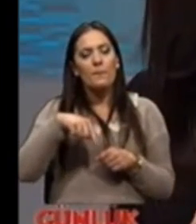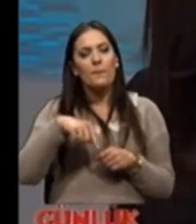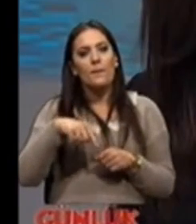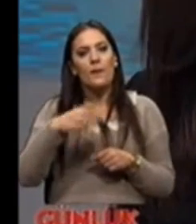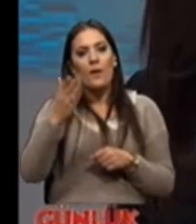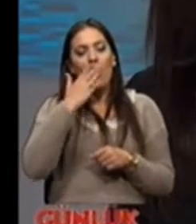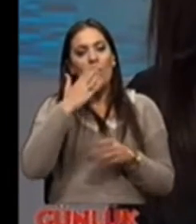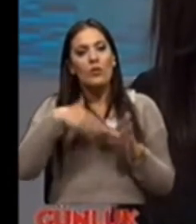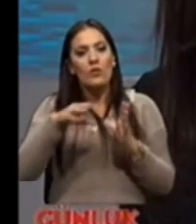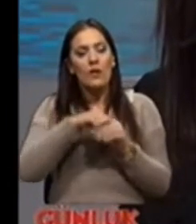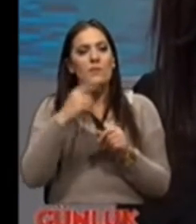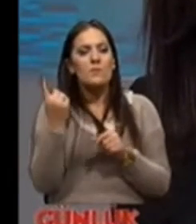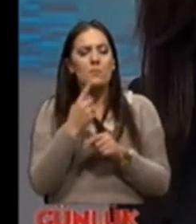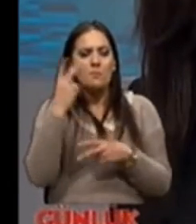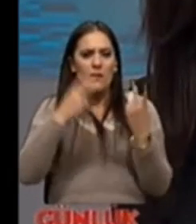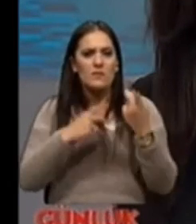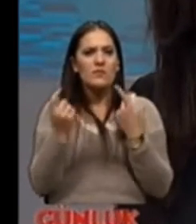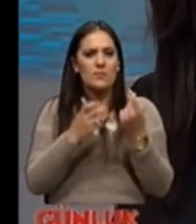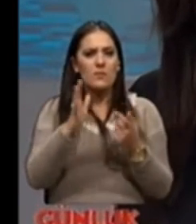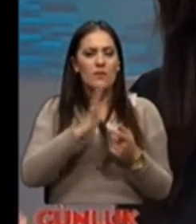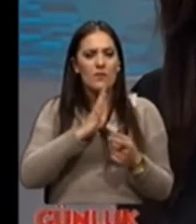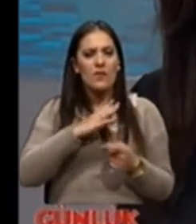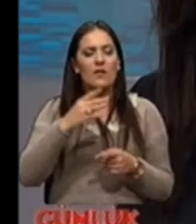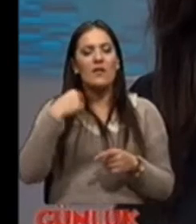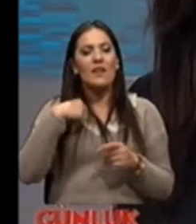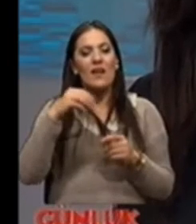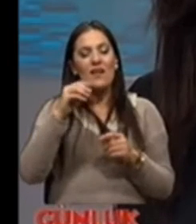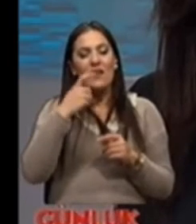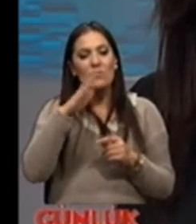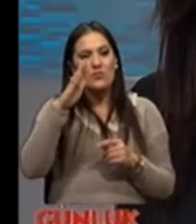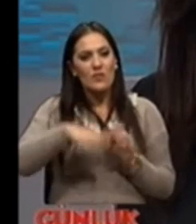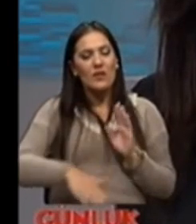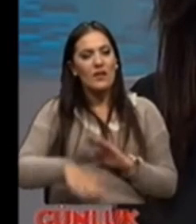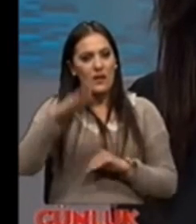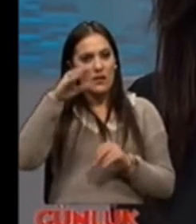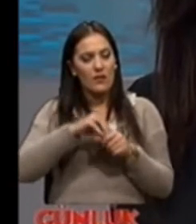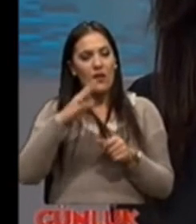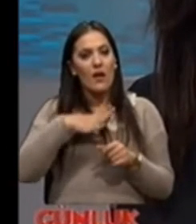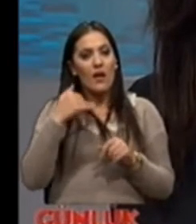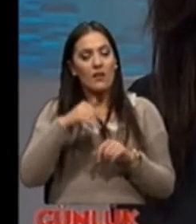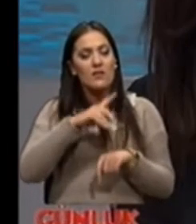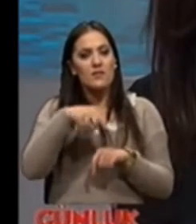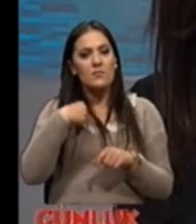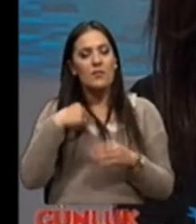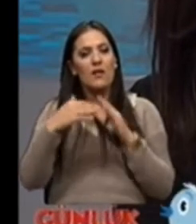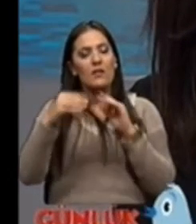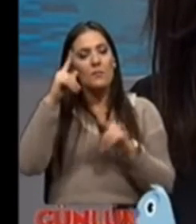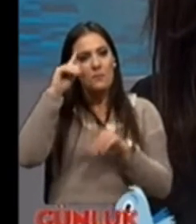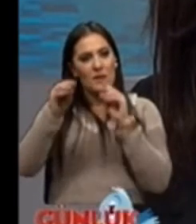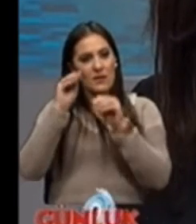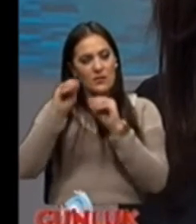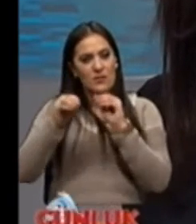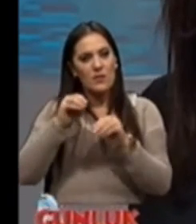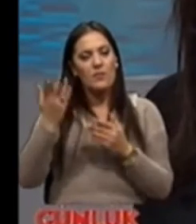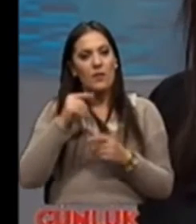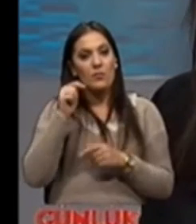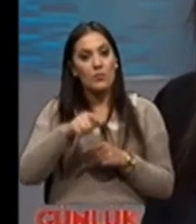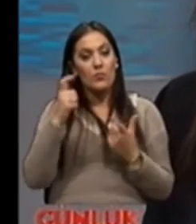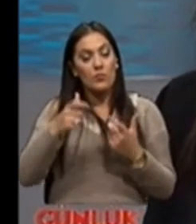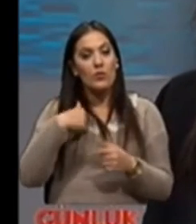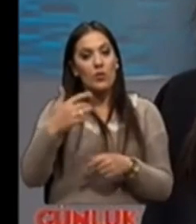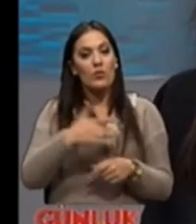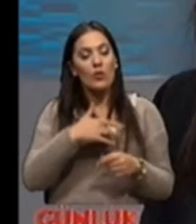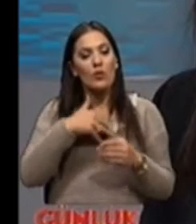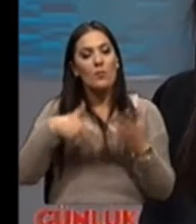da bir takım çalışmalar var. Çekirdekten yetişiyor ama aynı zamanda da halkın bilinçlendirilmesi, yani burada gönüllü mahalle örgütleri